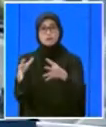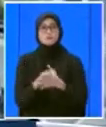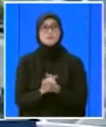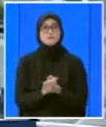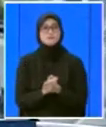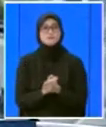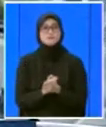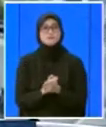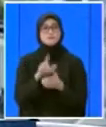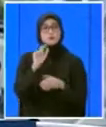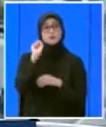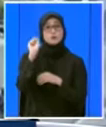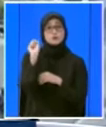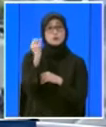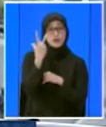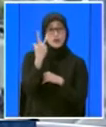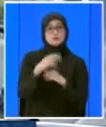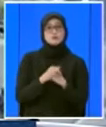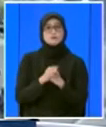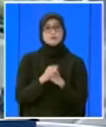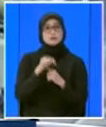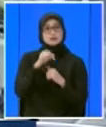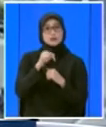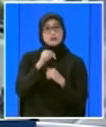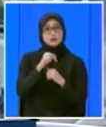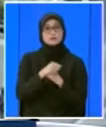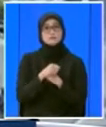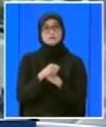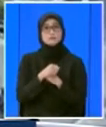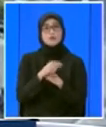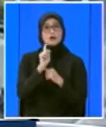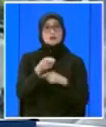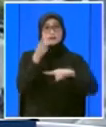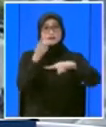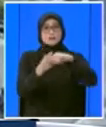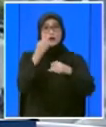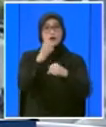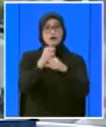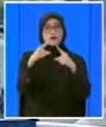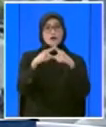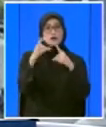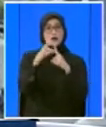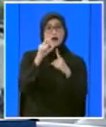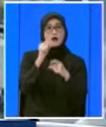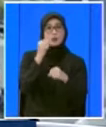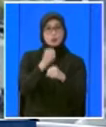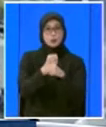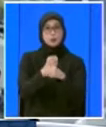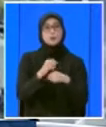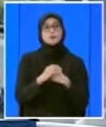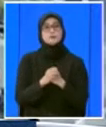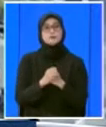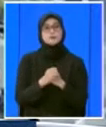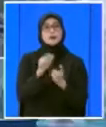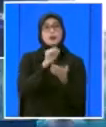wisata Puncak. Untuk mengetahui situasi arus lalu lintas di Simpang Gadok, Jawa Barat, kita terhubung dengan Deriski